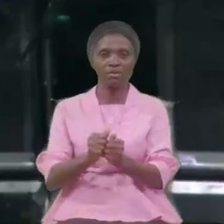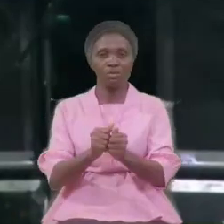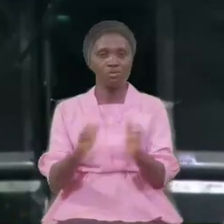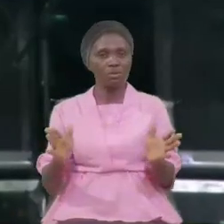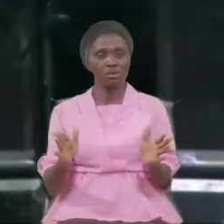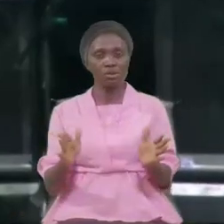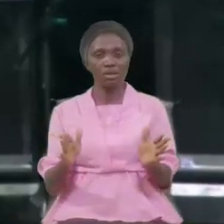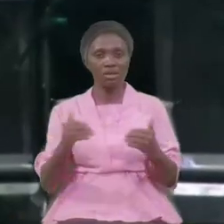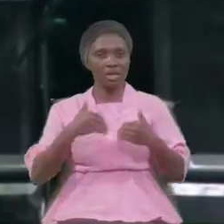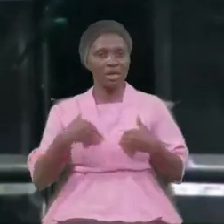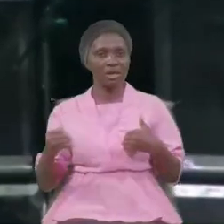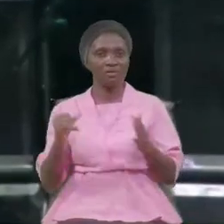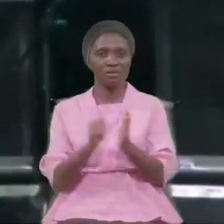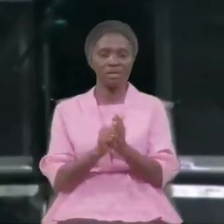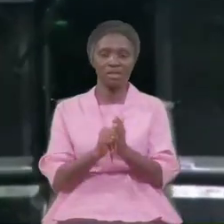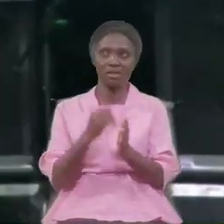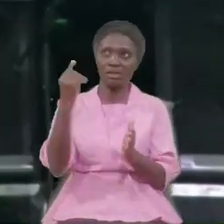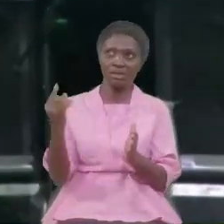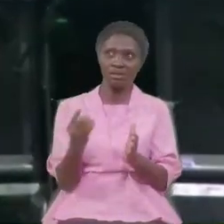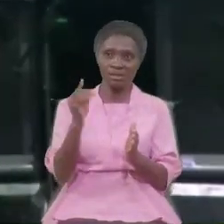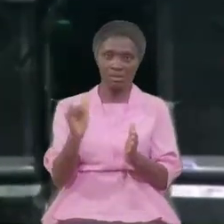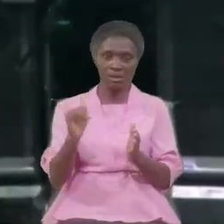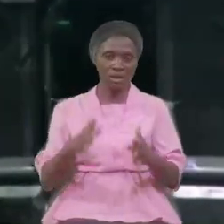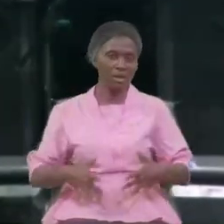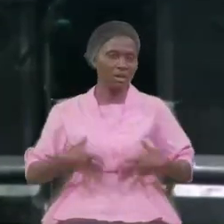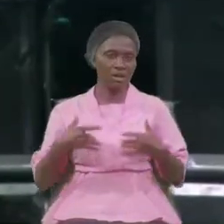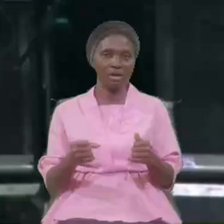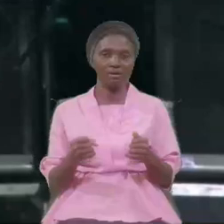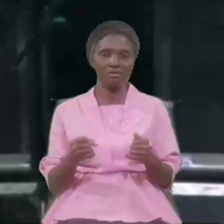Donc il a quitté sans avoir cette vie éternelle.